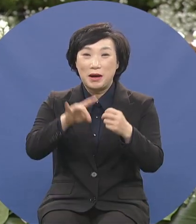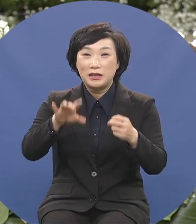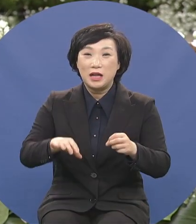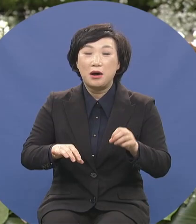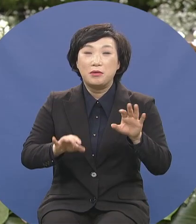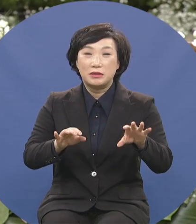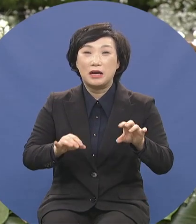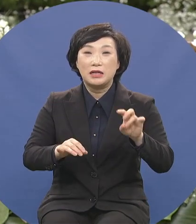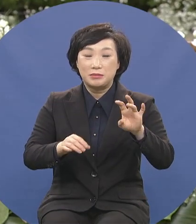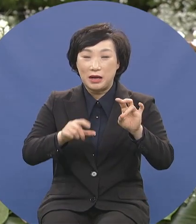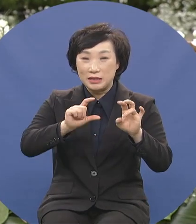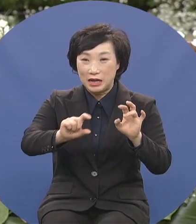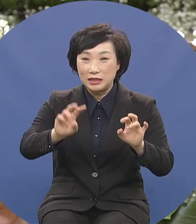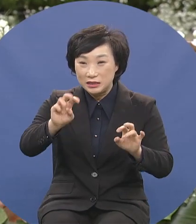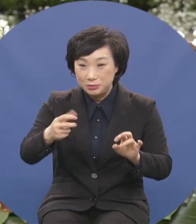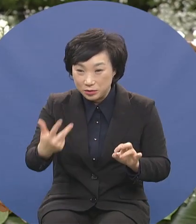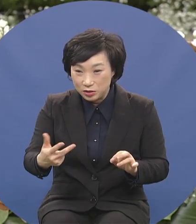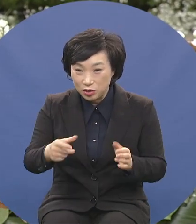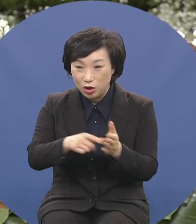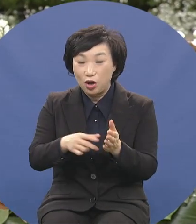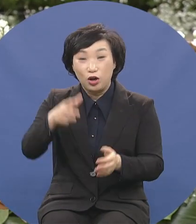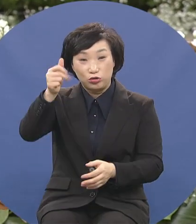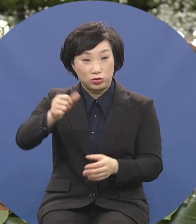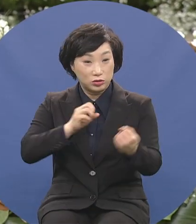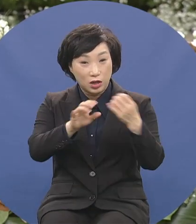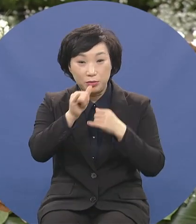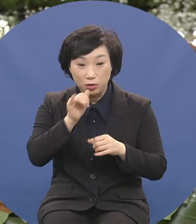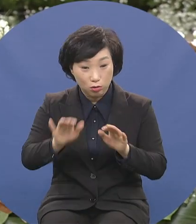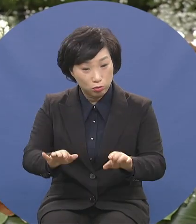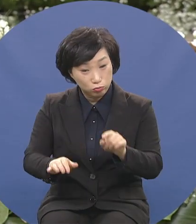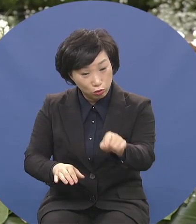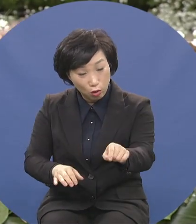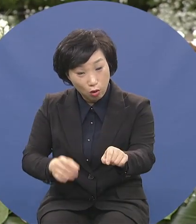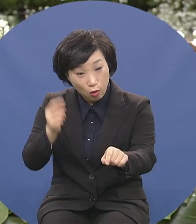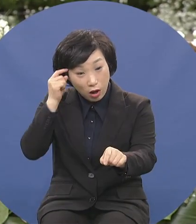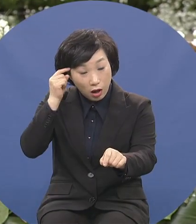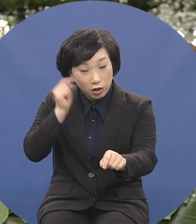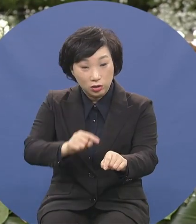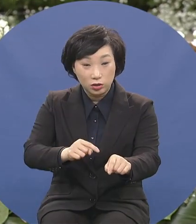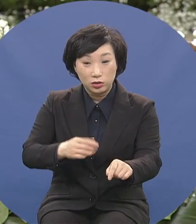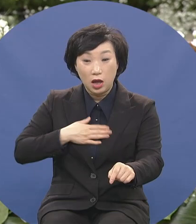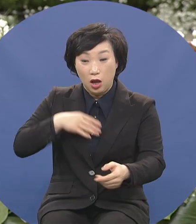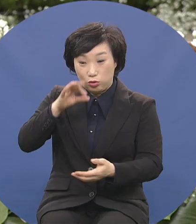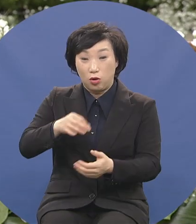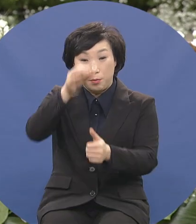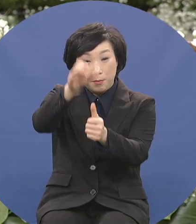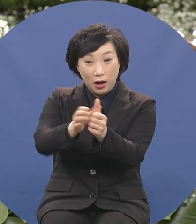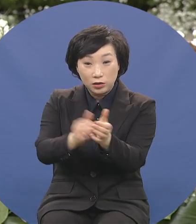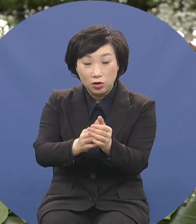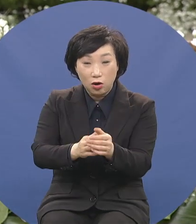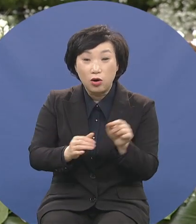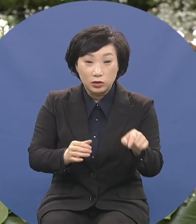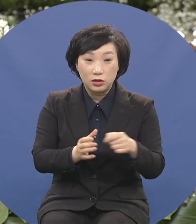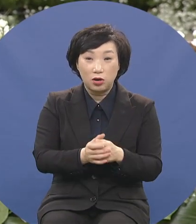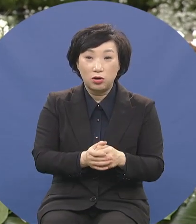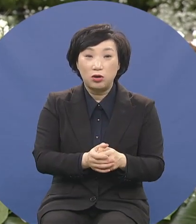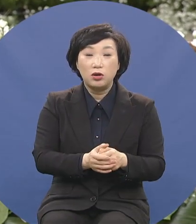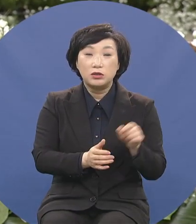27절에 대답합니다. 주인이 그러면 네가 마땅히 내 돈을 취지